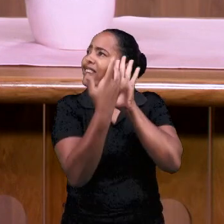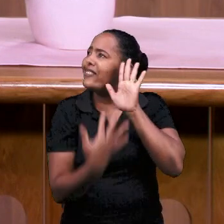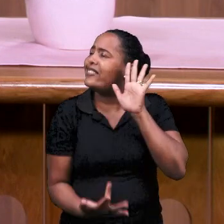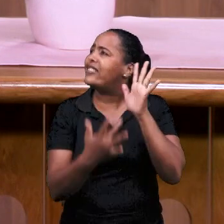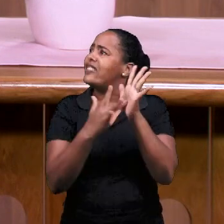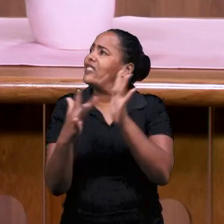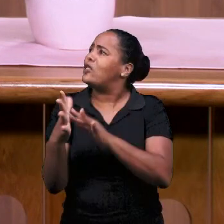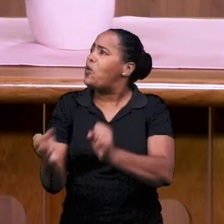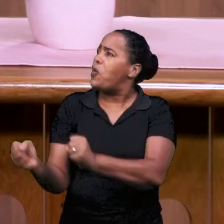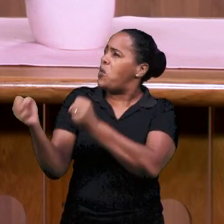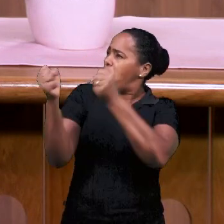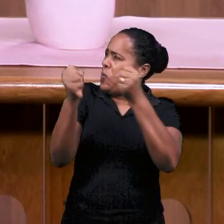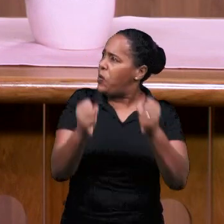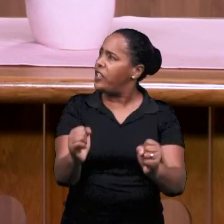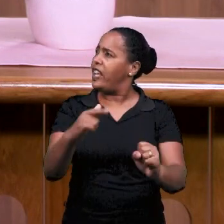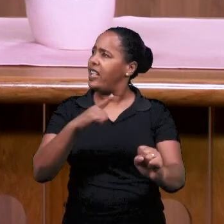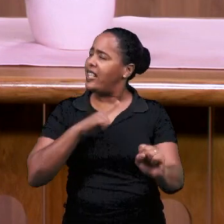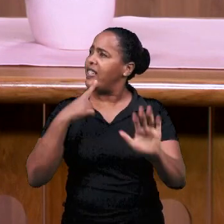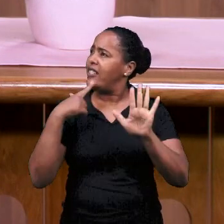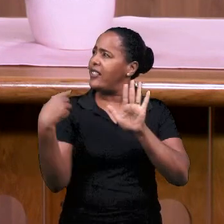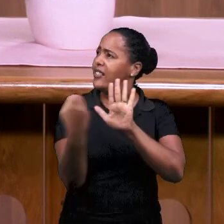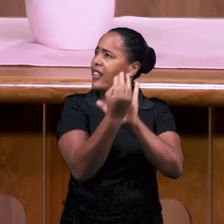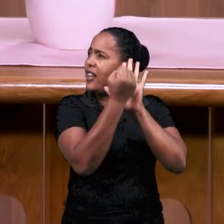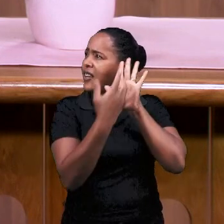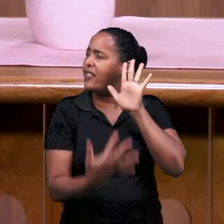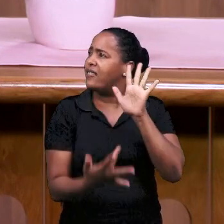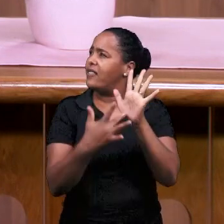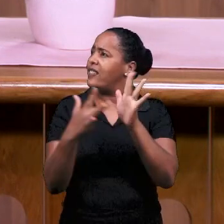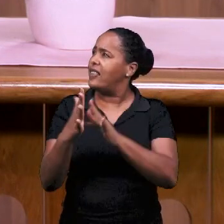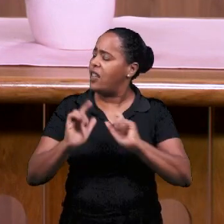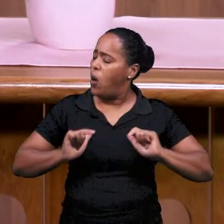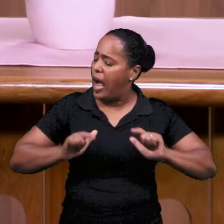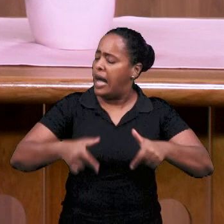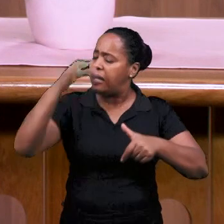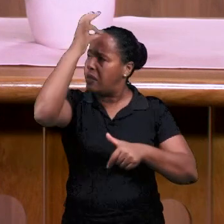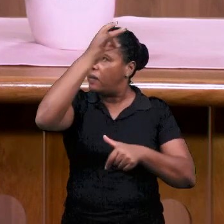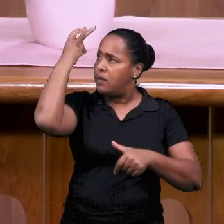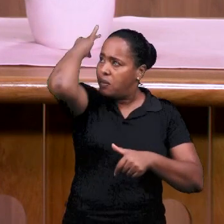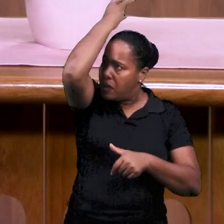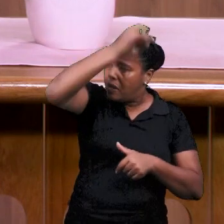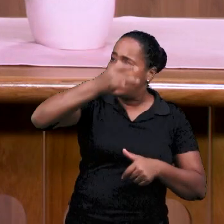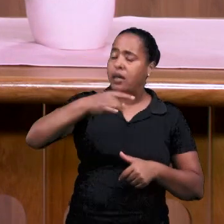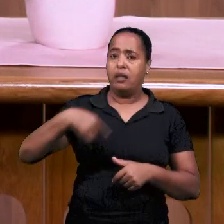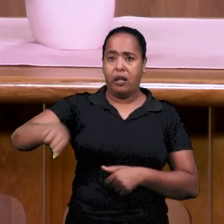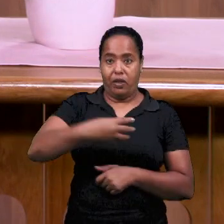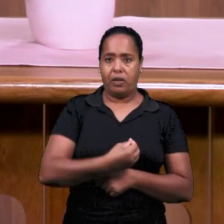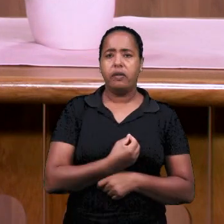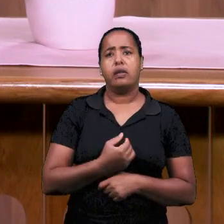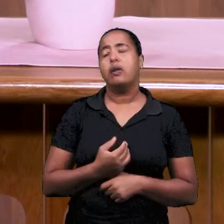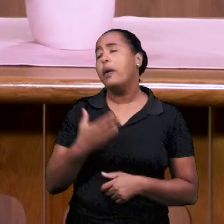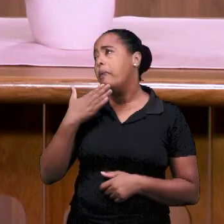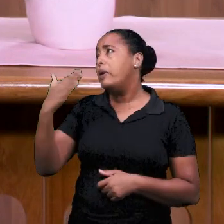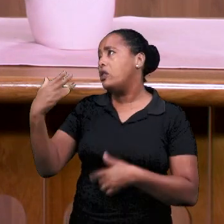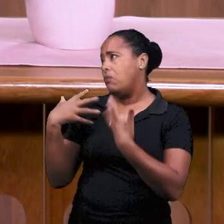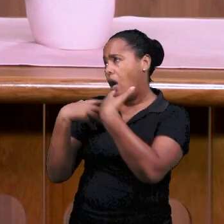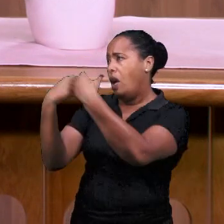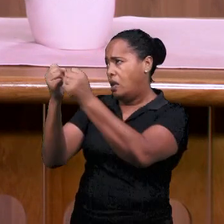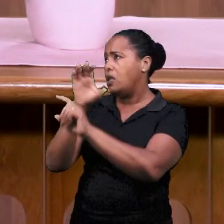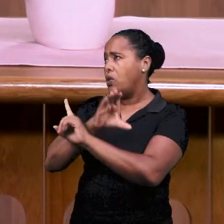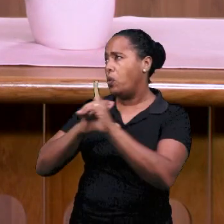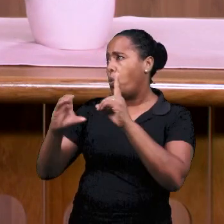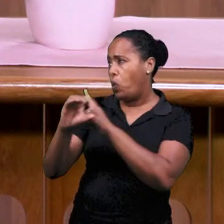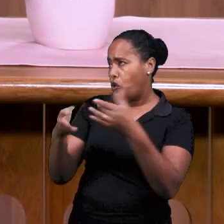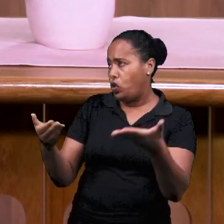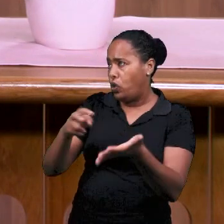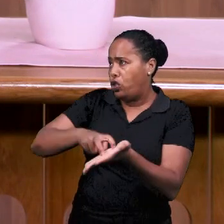sang, avec le pouvoir du sang de Jésus, avec l'action, l'opération de ton esprit dans nos vies. Maintenant, nous demandons, reçois sur ton